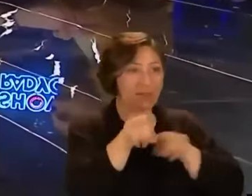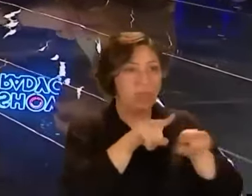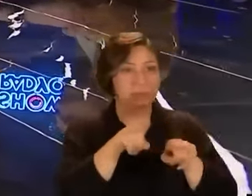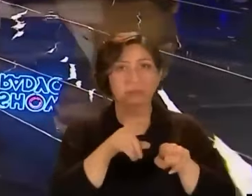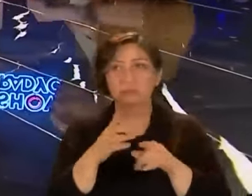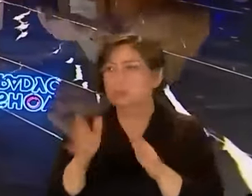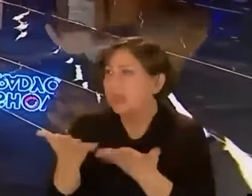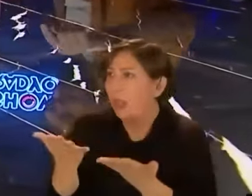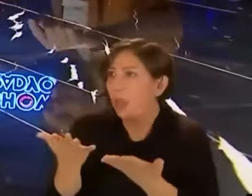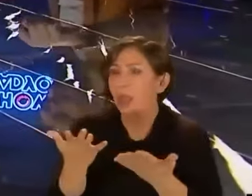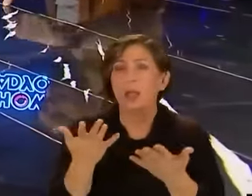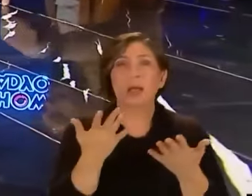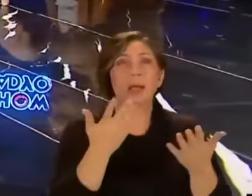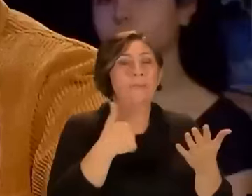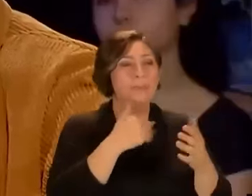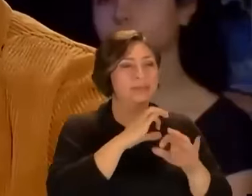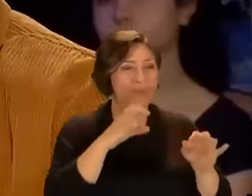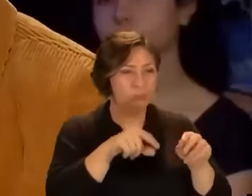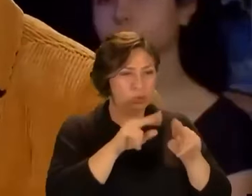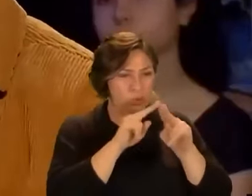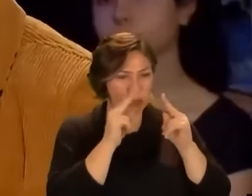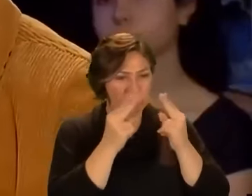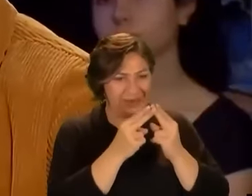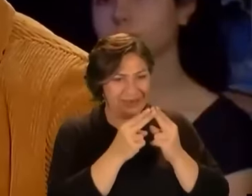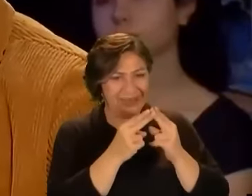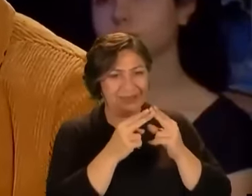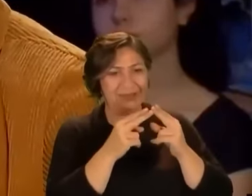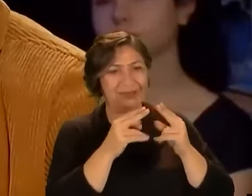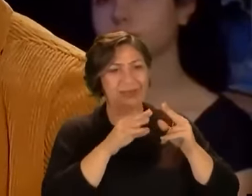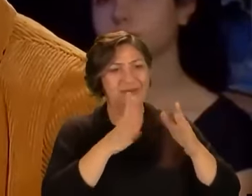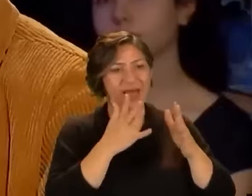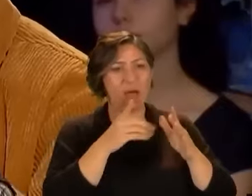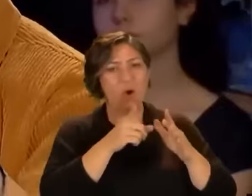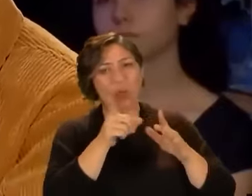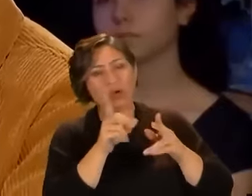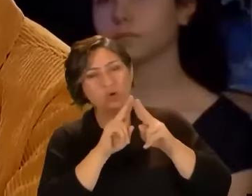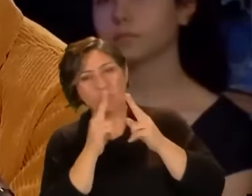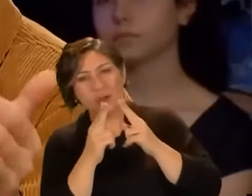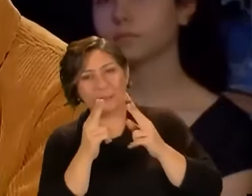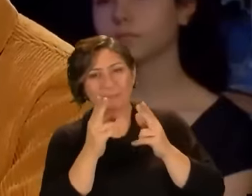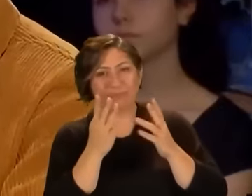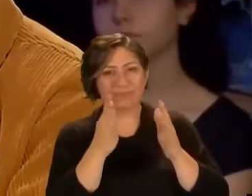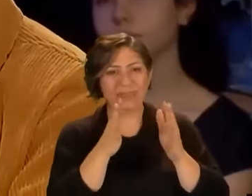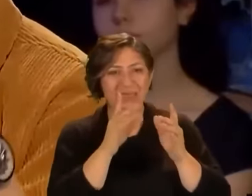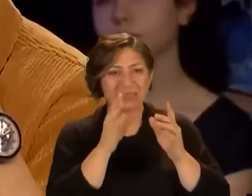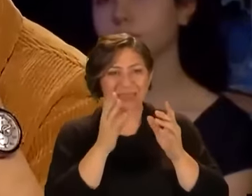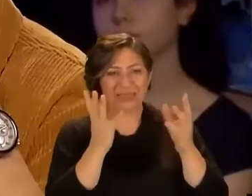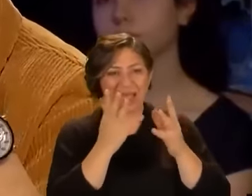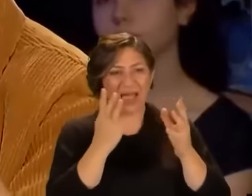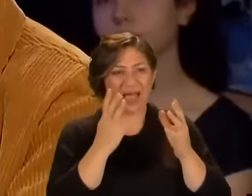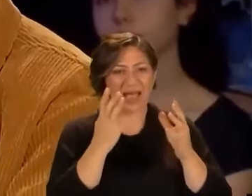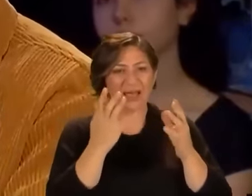Niye? Tam mainstream dünyası ve alternatif dünya, daha dark bir dünya,